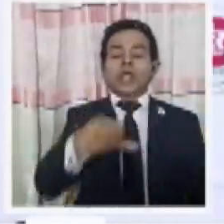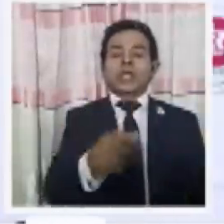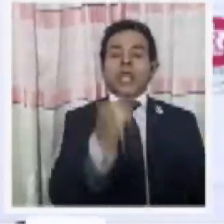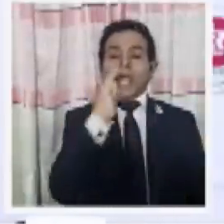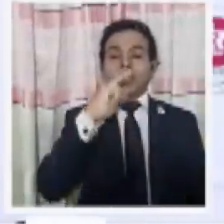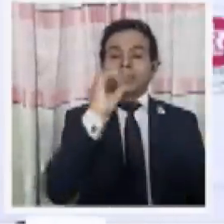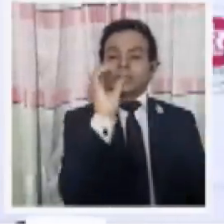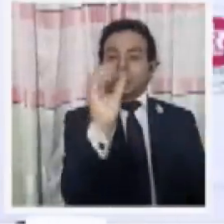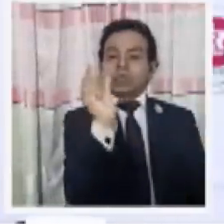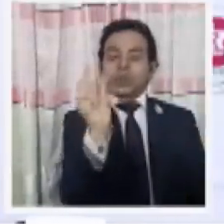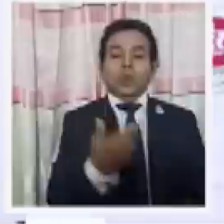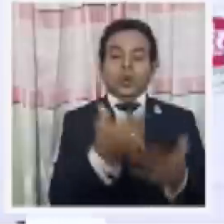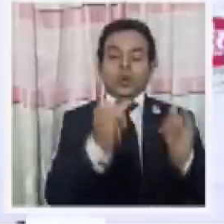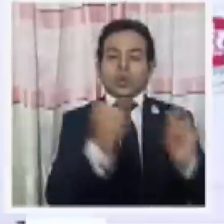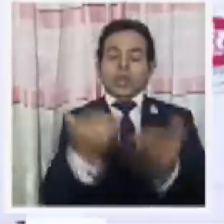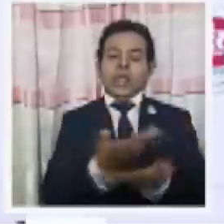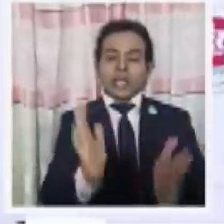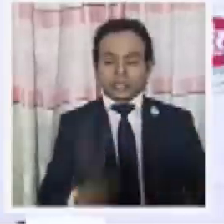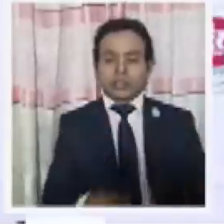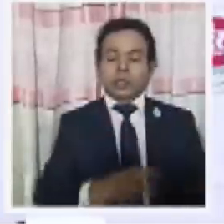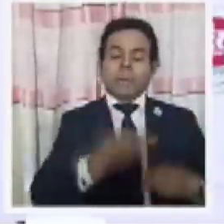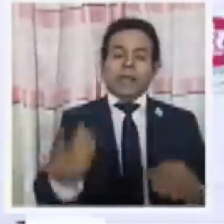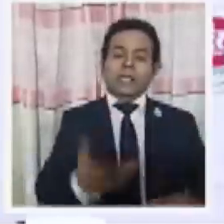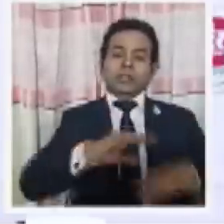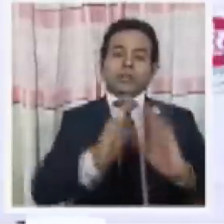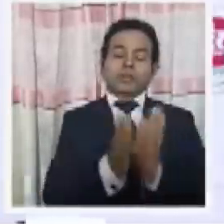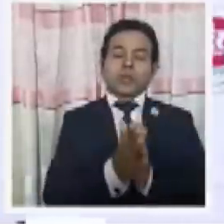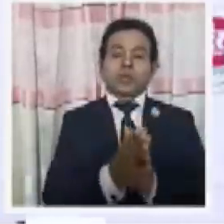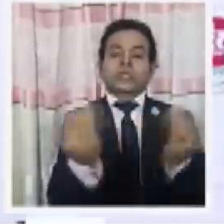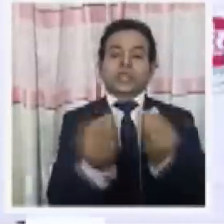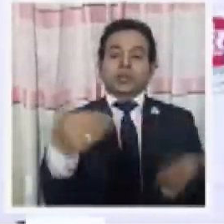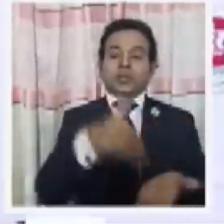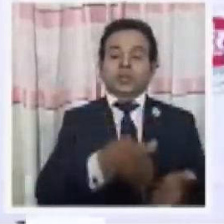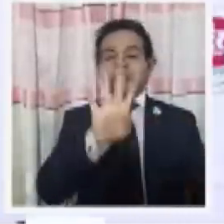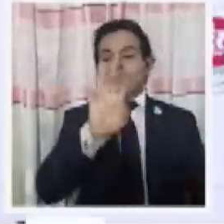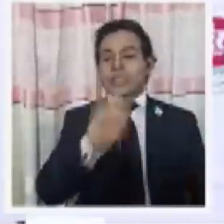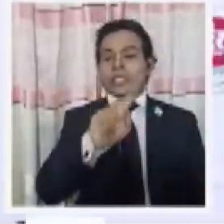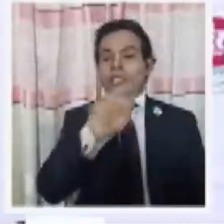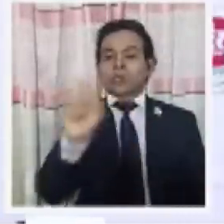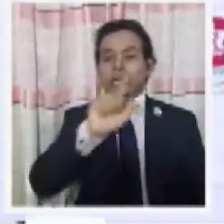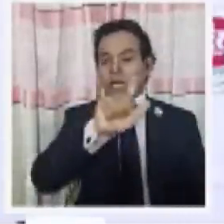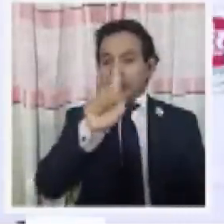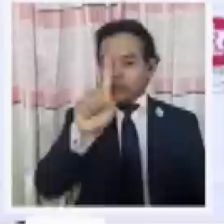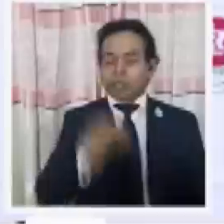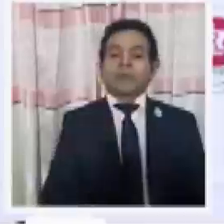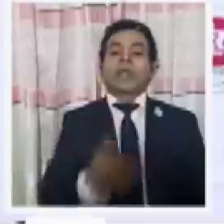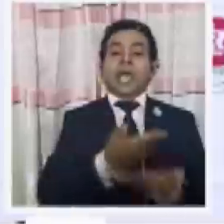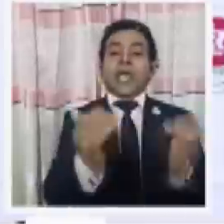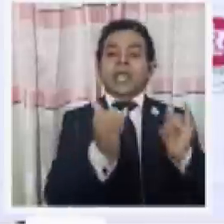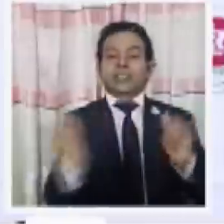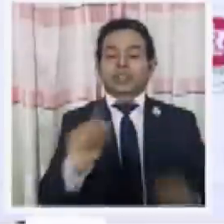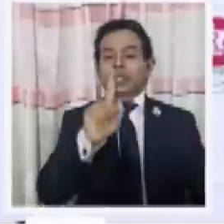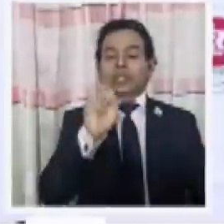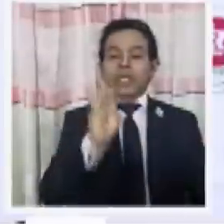সারা হাসপাতালের 84 জন এবং খালি আছে 109টি আইসিইউ শয্যা। সারা দেশে সব